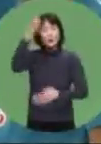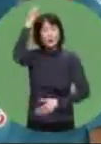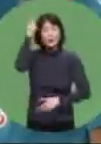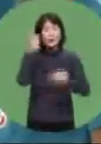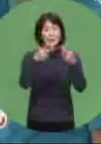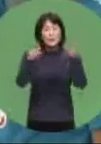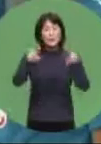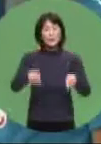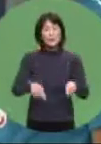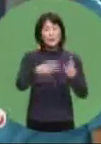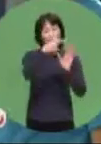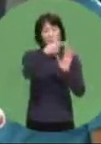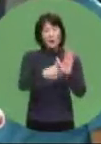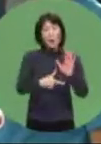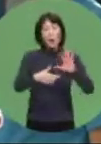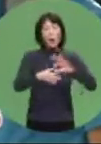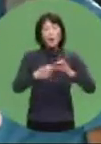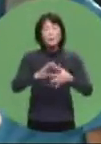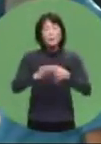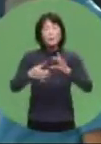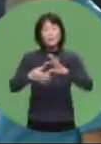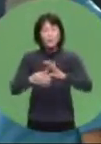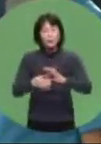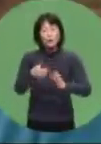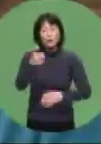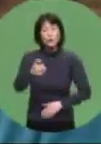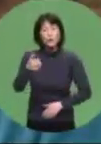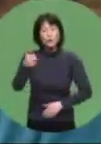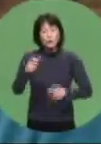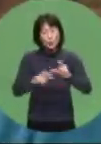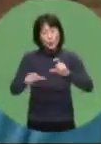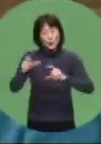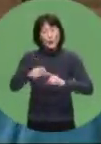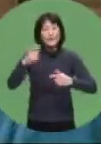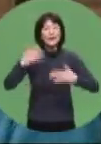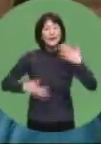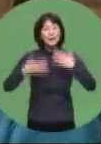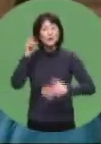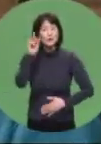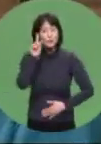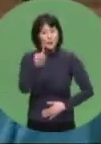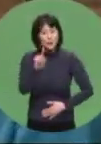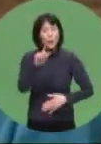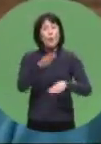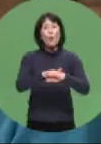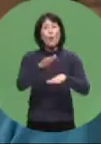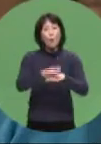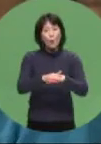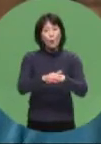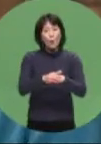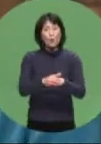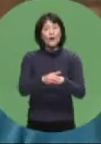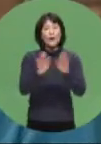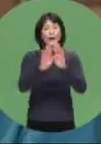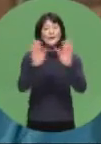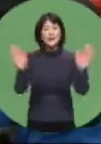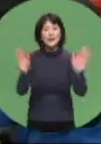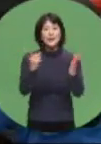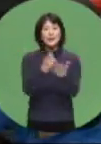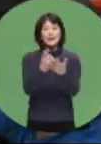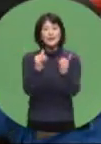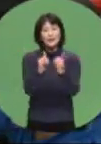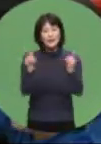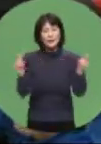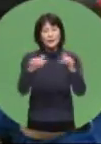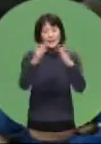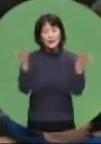記念イベント、オリンピックを55倍楽しく見る方法が開催され、子どもたちを中心におよそ